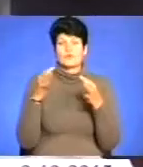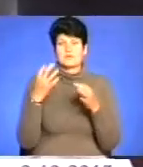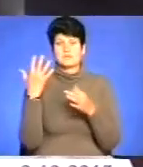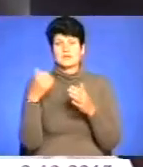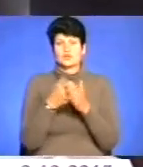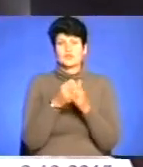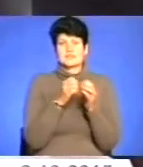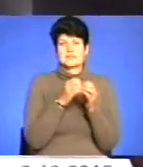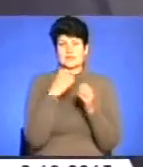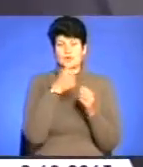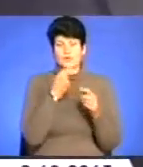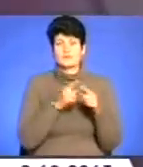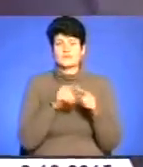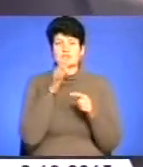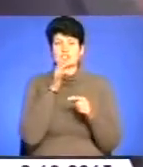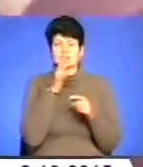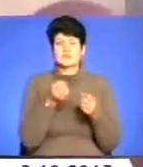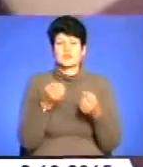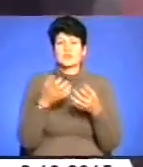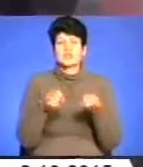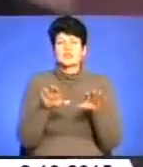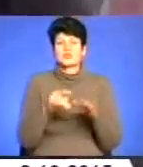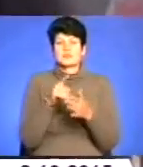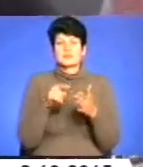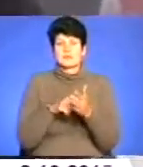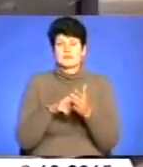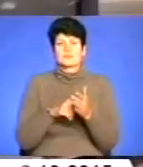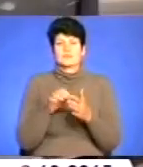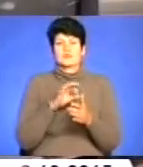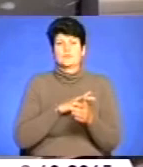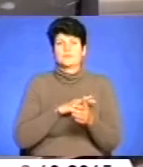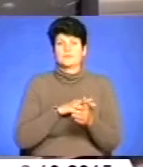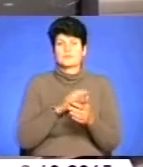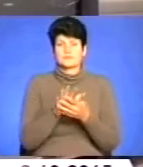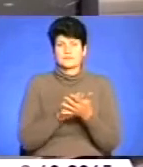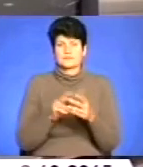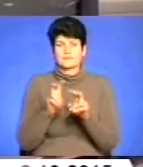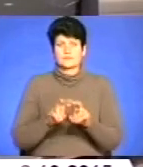років. На даний час вирішується питання щодо обрання запобіжного заходу. Триває розслідування.